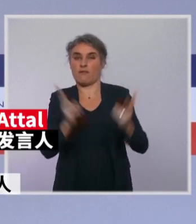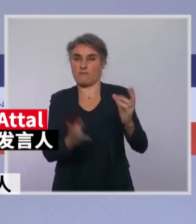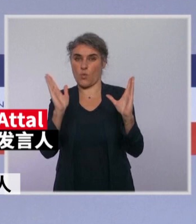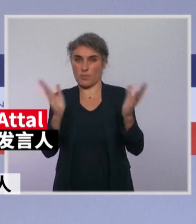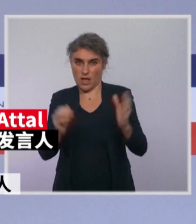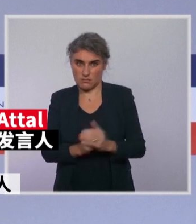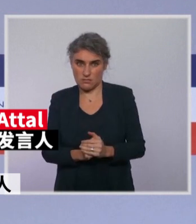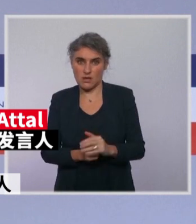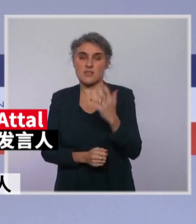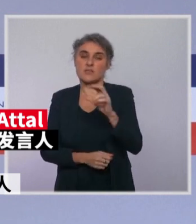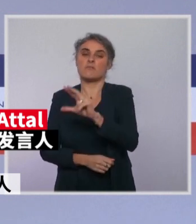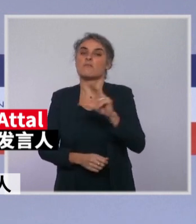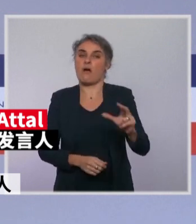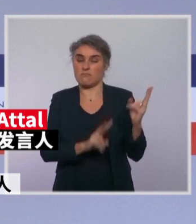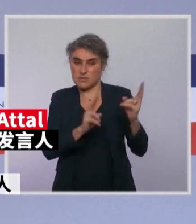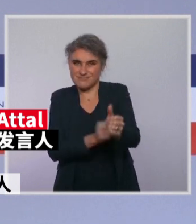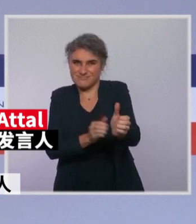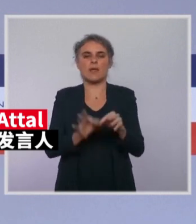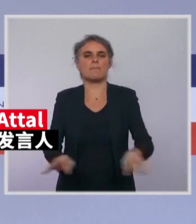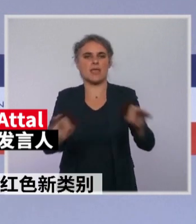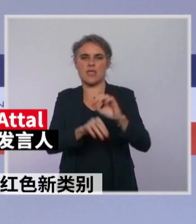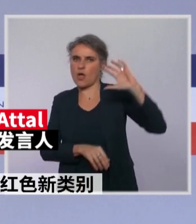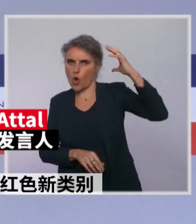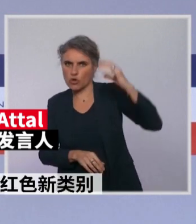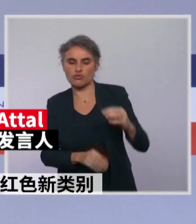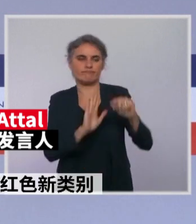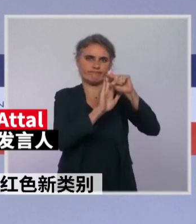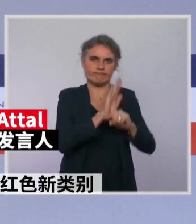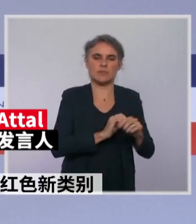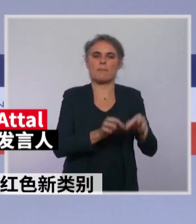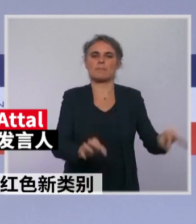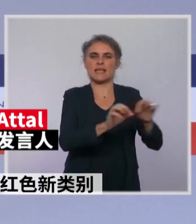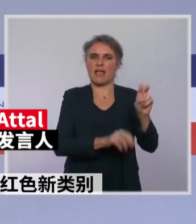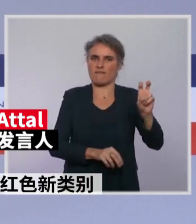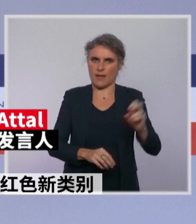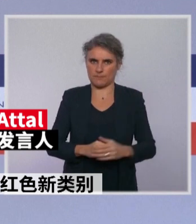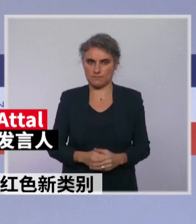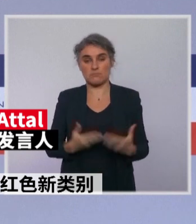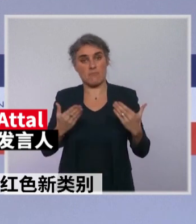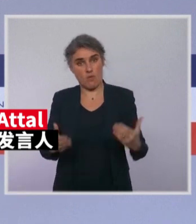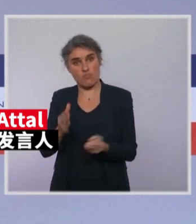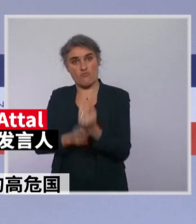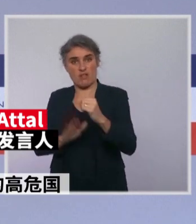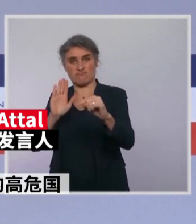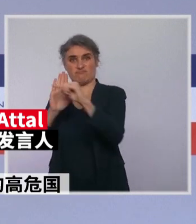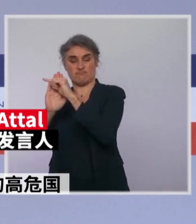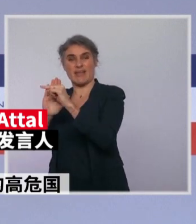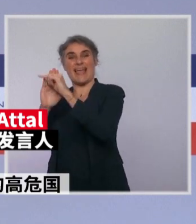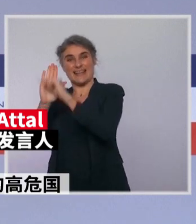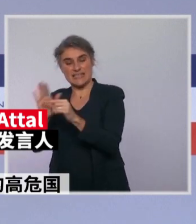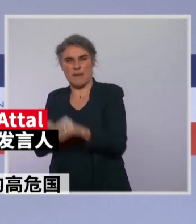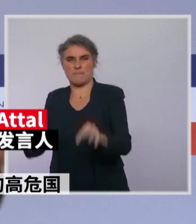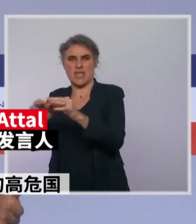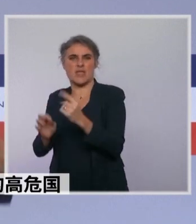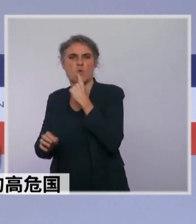jour en soins critiques du fait de la Covid-19. Nous créons une nouvelle catégorie de pays rouge écarlate, s'agissant des pays les plus à